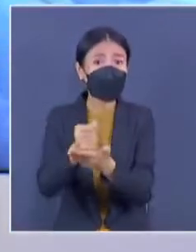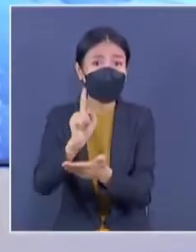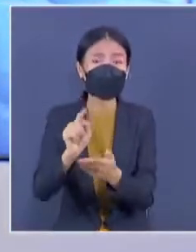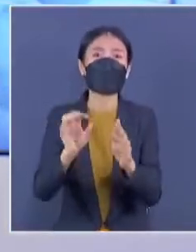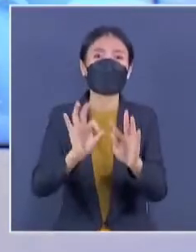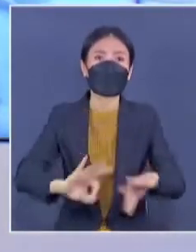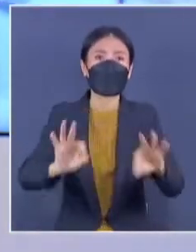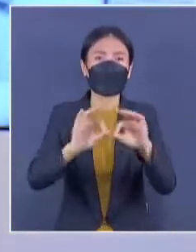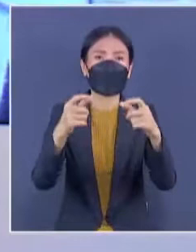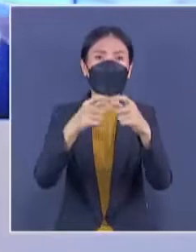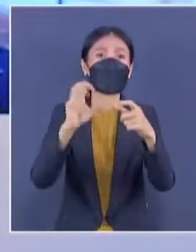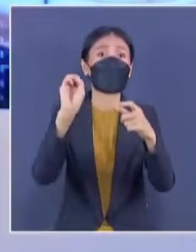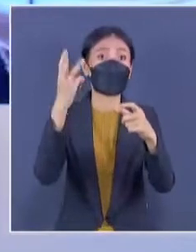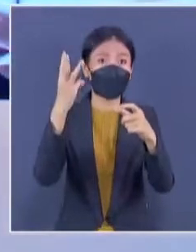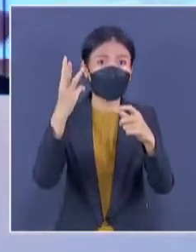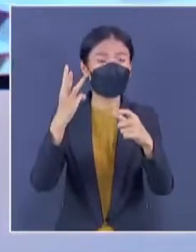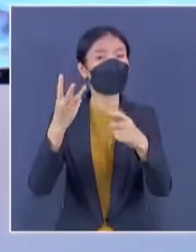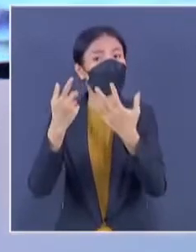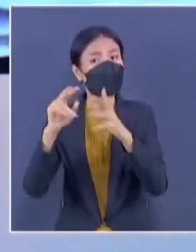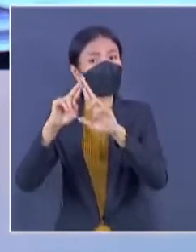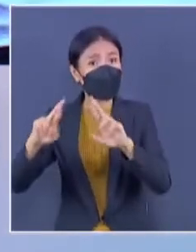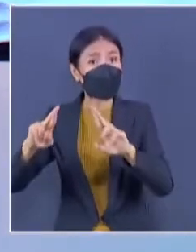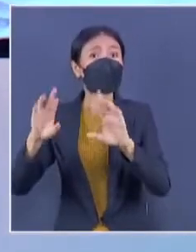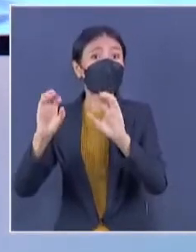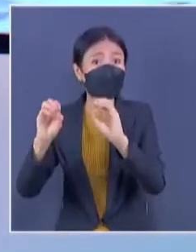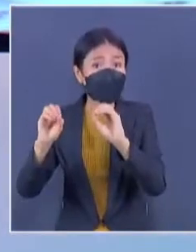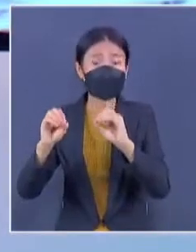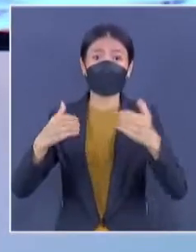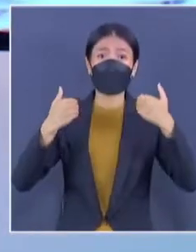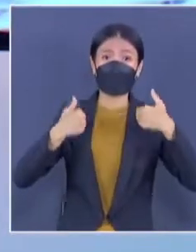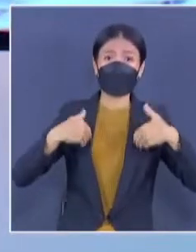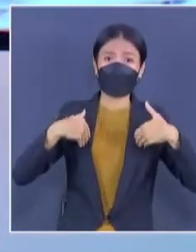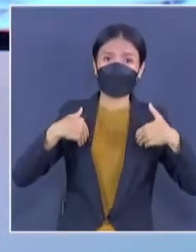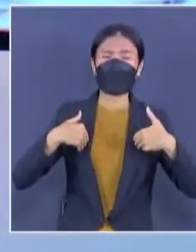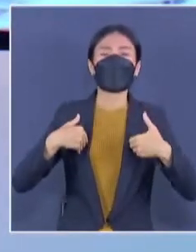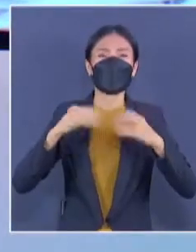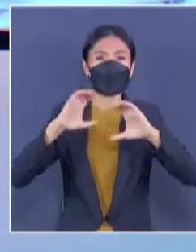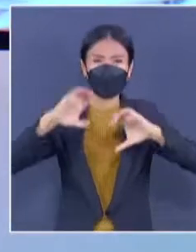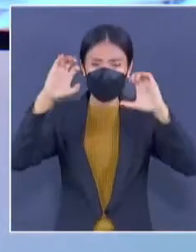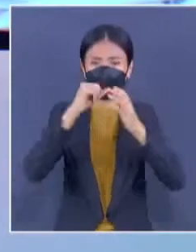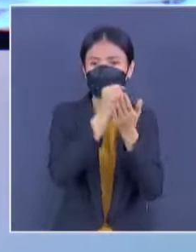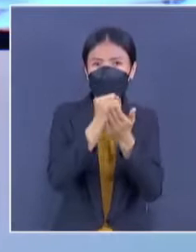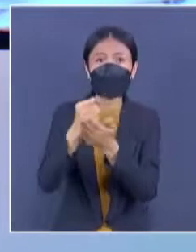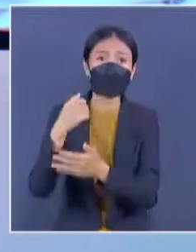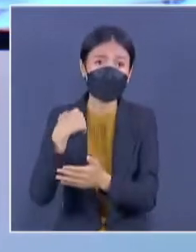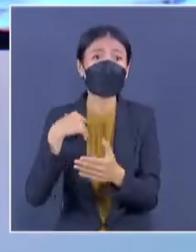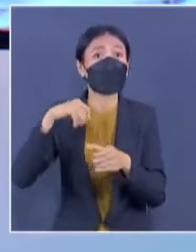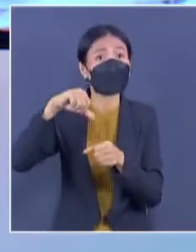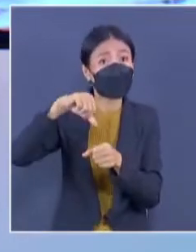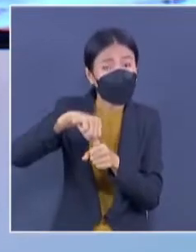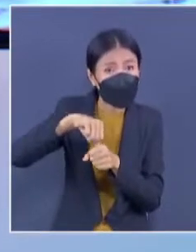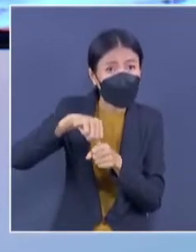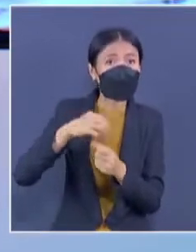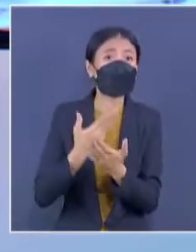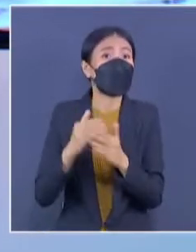สวัสดิการแห่งรัฐร้านค้าคนละครึ่งแล้วก็พี่ๆวินมอเตอร์ไซค์นะเขาบอกว่าจะมีการลดค่าก๊าซลดค่าไฟแล้วก็ลด